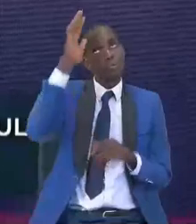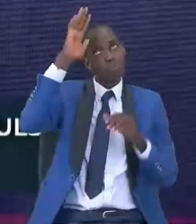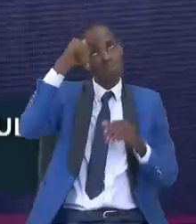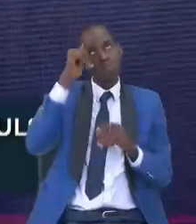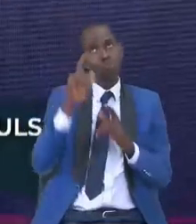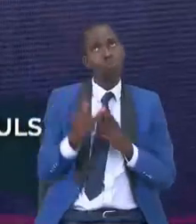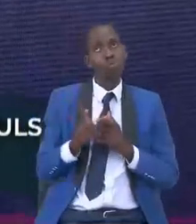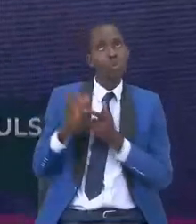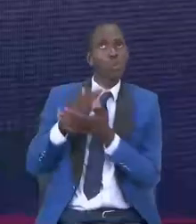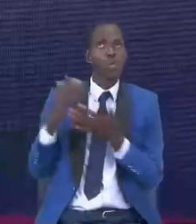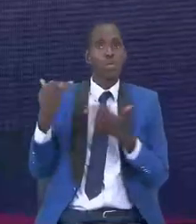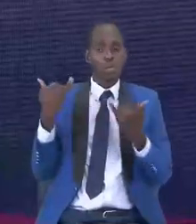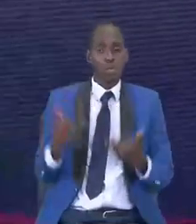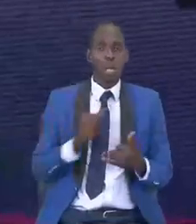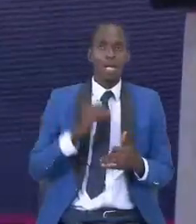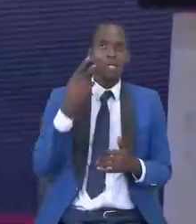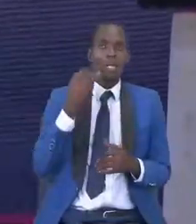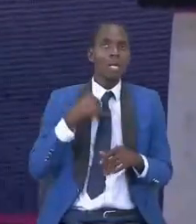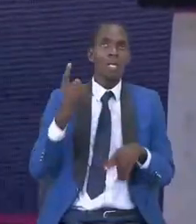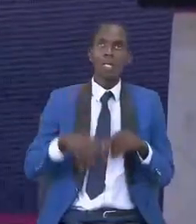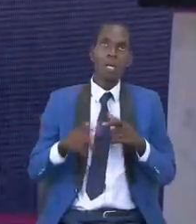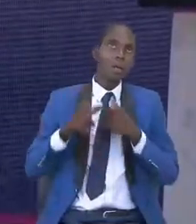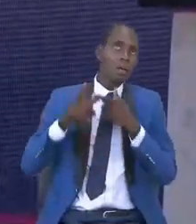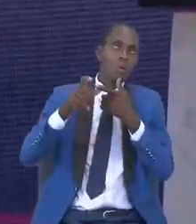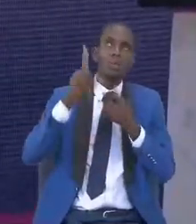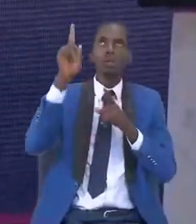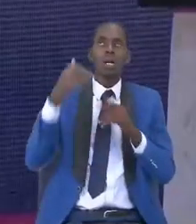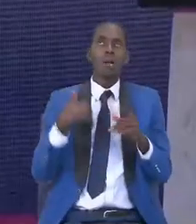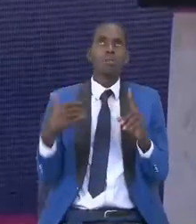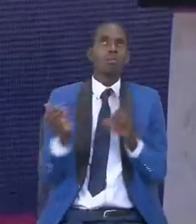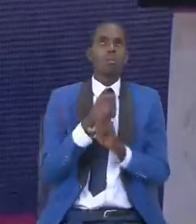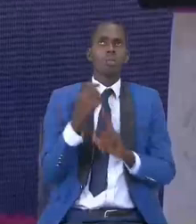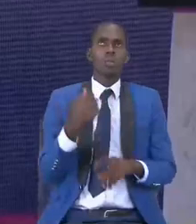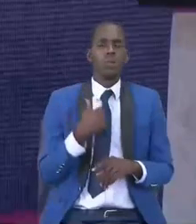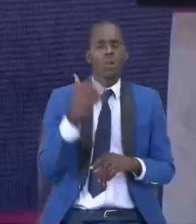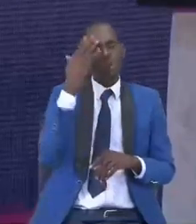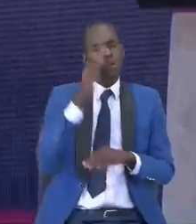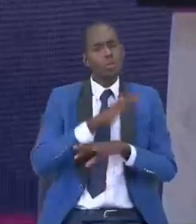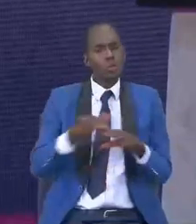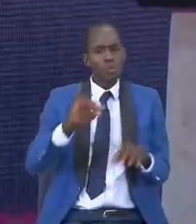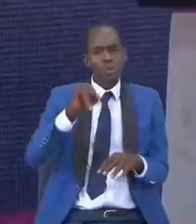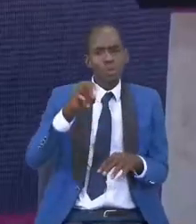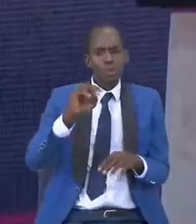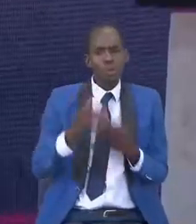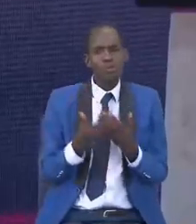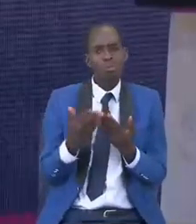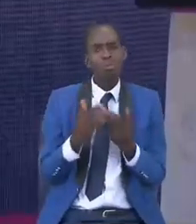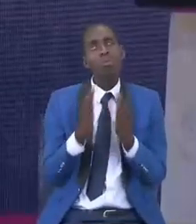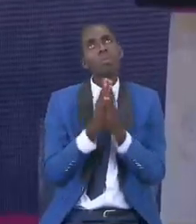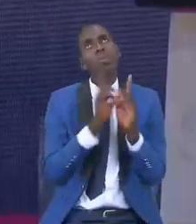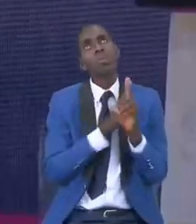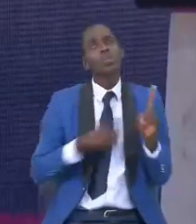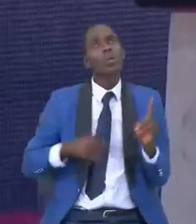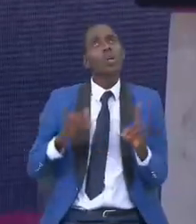pas plus aller loin, tu vas me rattraper, tu vas voir. Pourquoi n'a pas dit ça? Seigneur, j'ai suivi le chemin de la folie. Maintenant, je